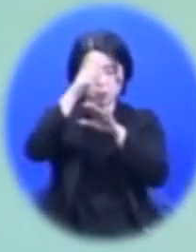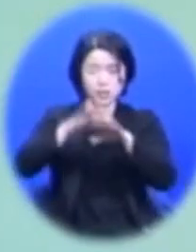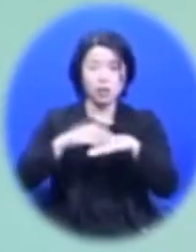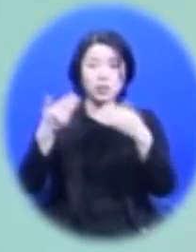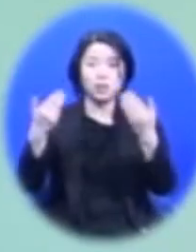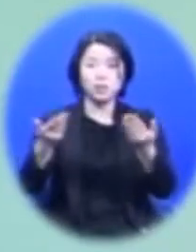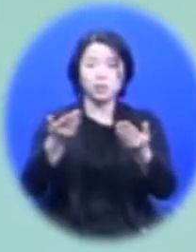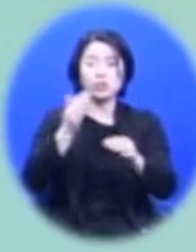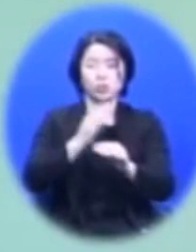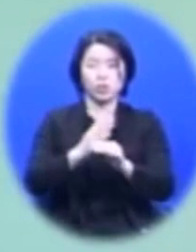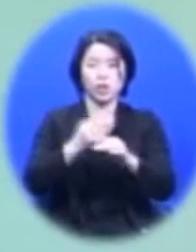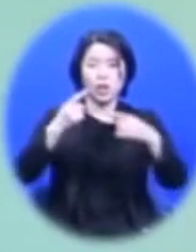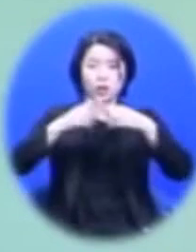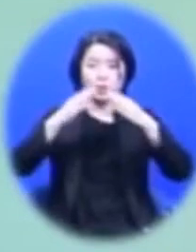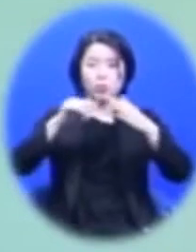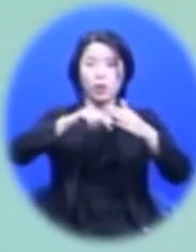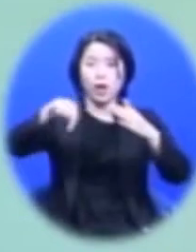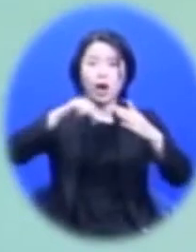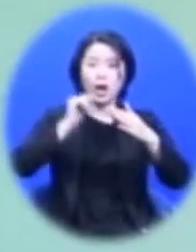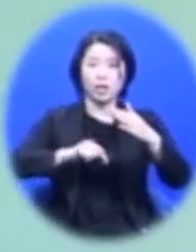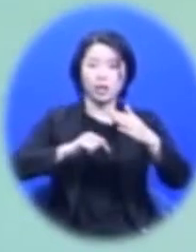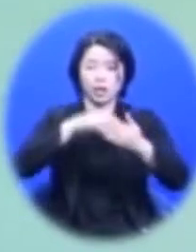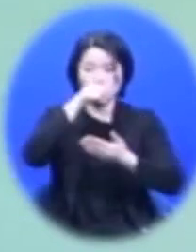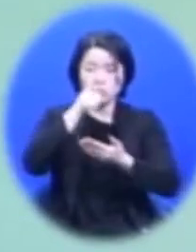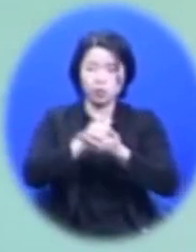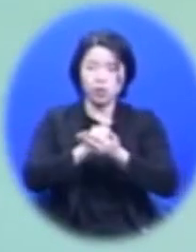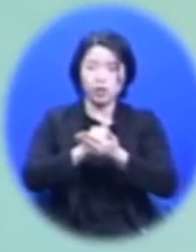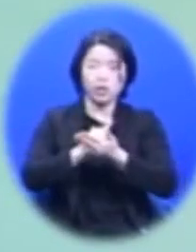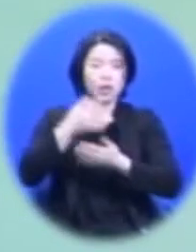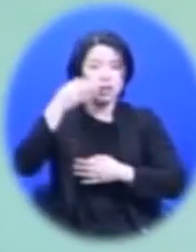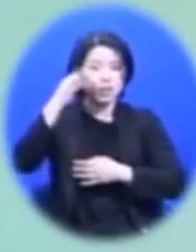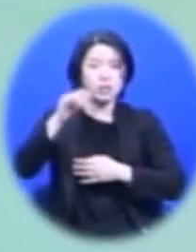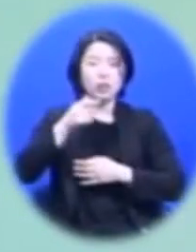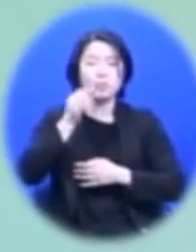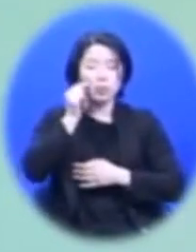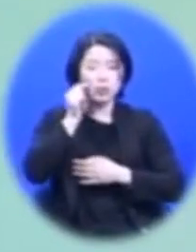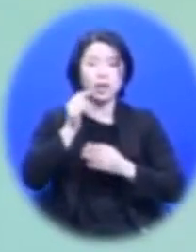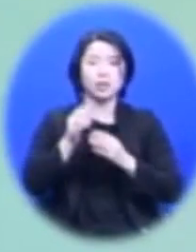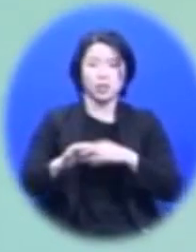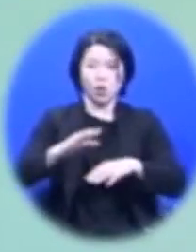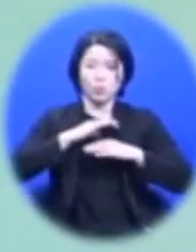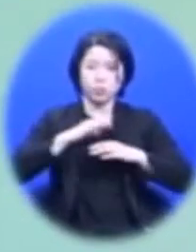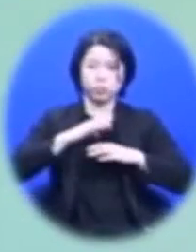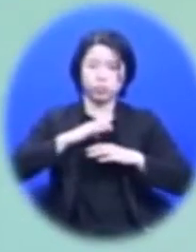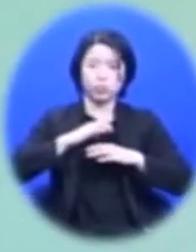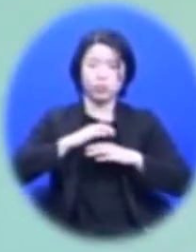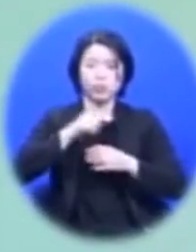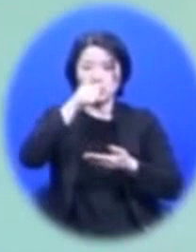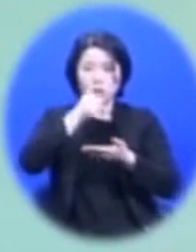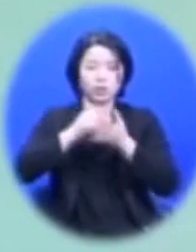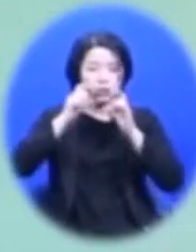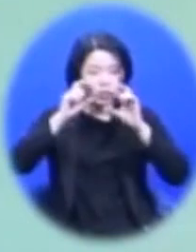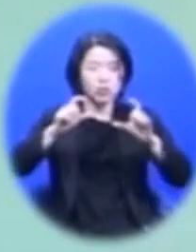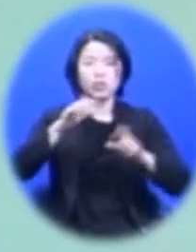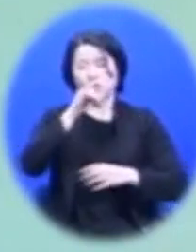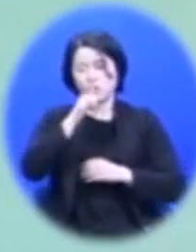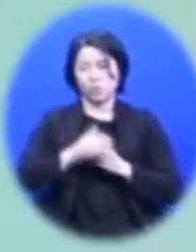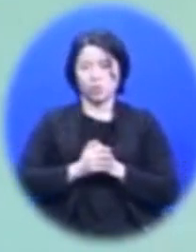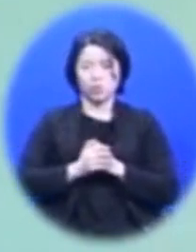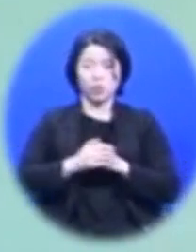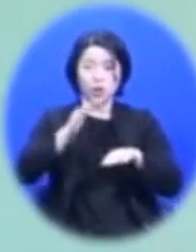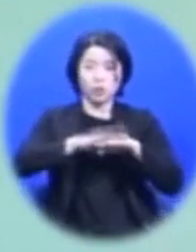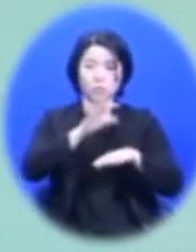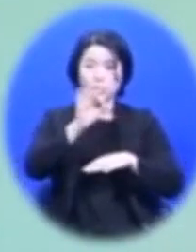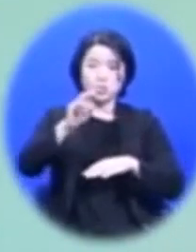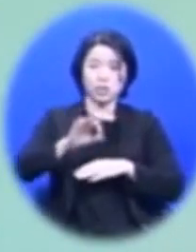드리면서도 교회 안에 이 죄를 용납을 못하는 무서운 정죄가 있습니다. 손양원